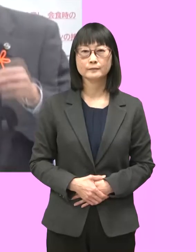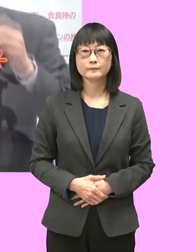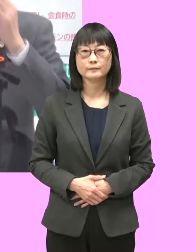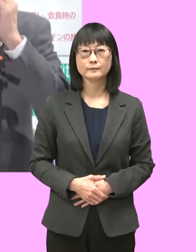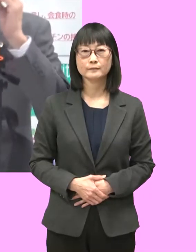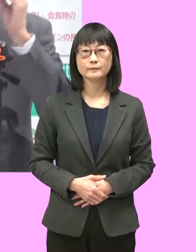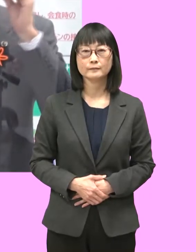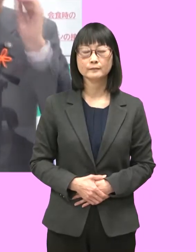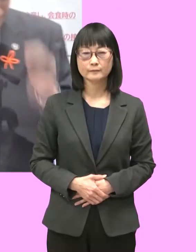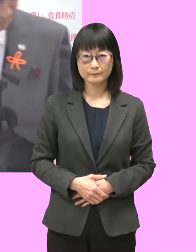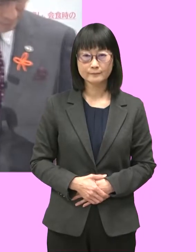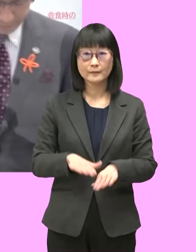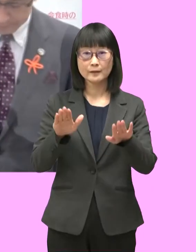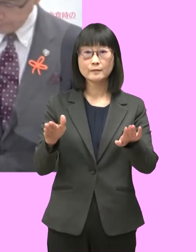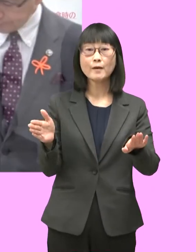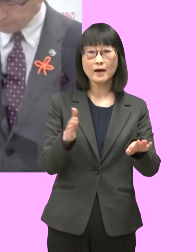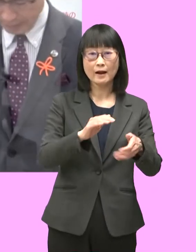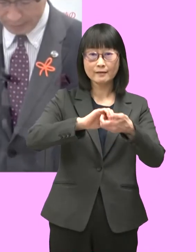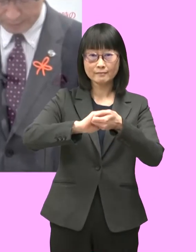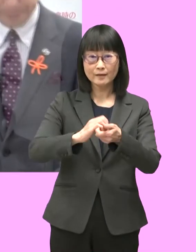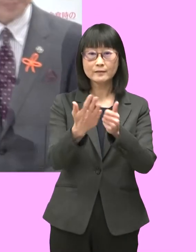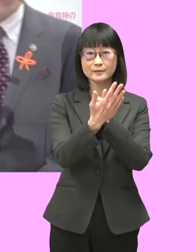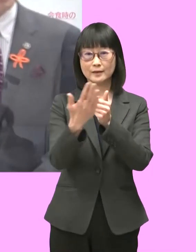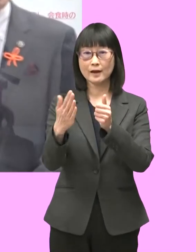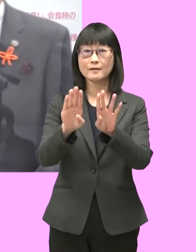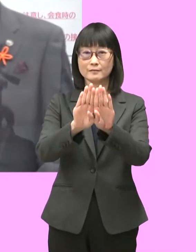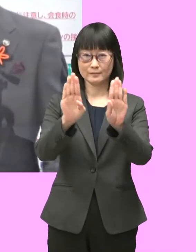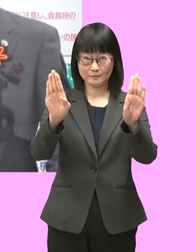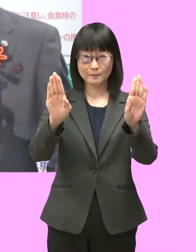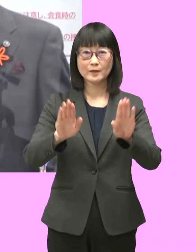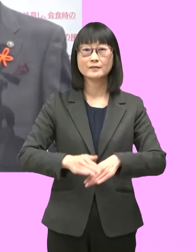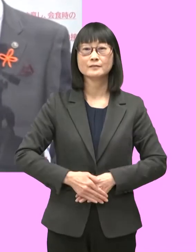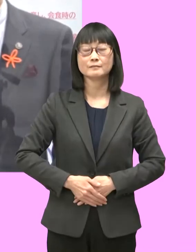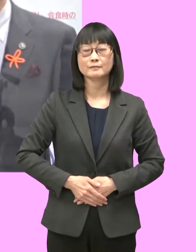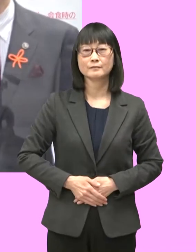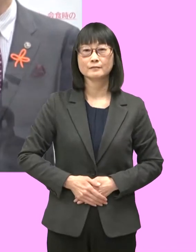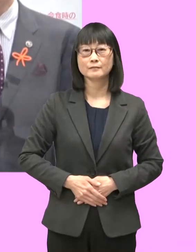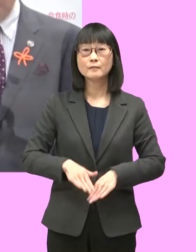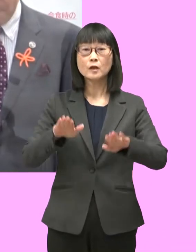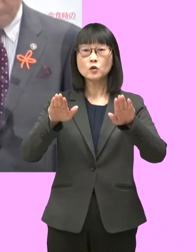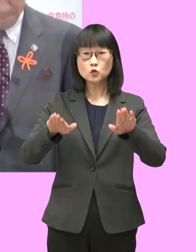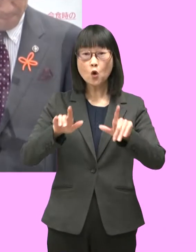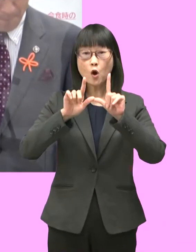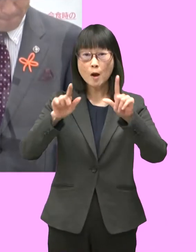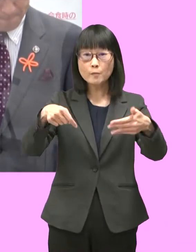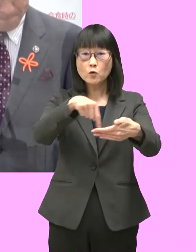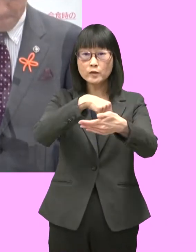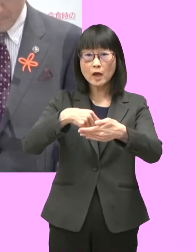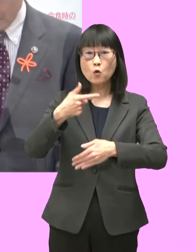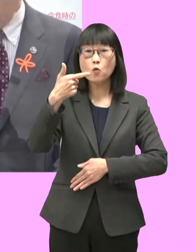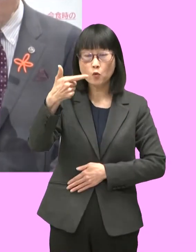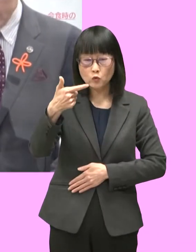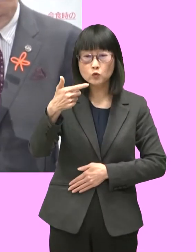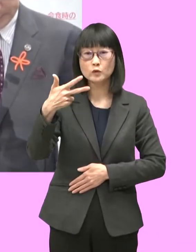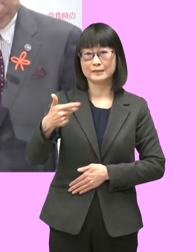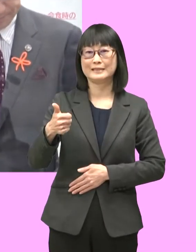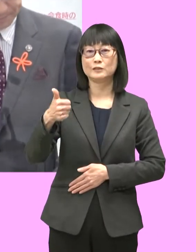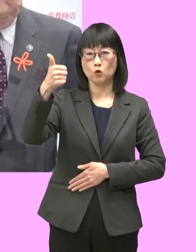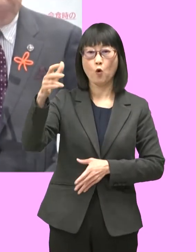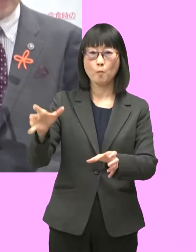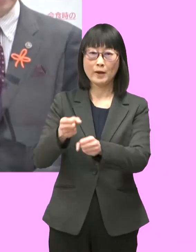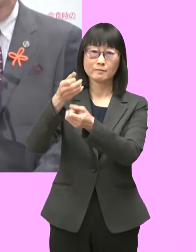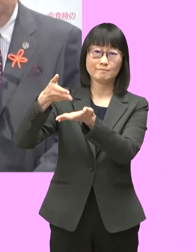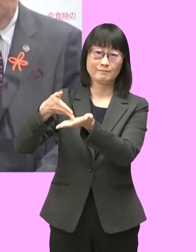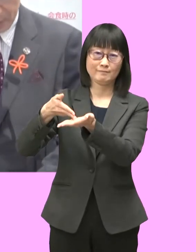定刻となりましたので、ただいまから定例記者会見を始めます。本日の発表事項6件を一括して市長からご説明申し上げます